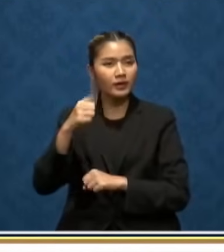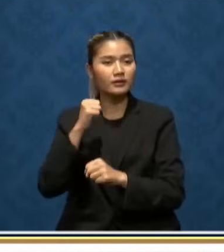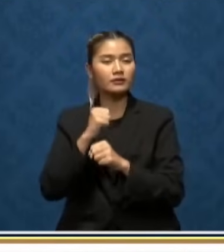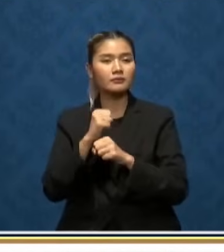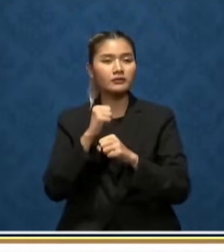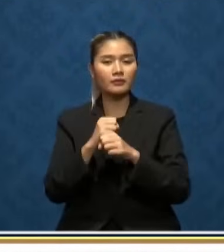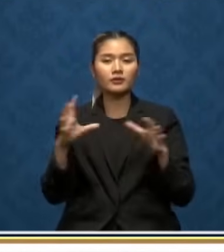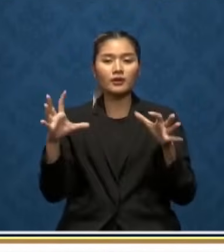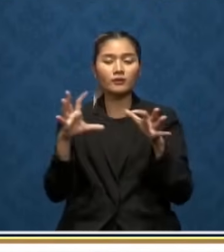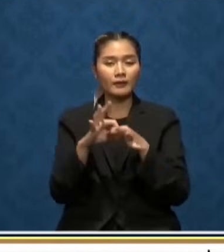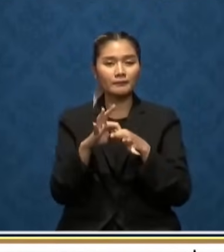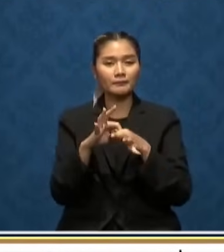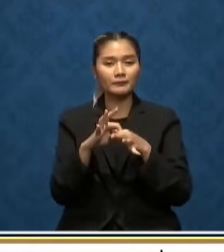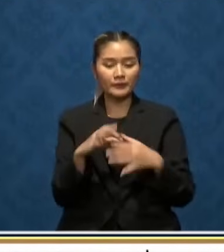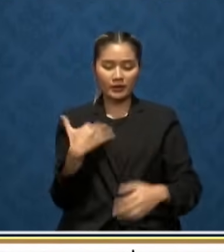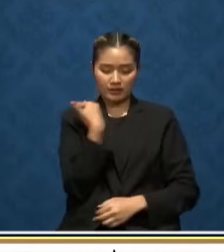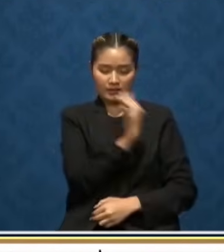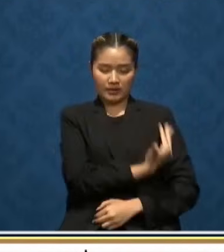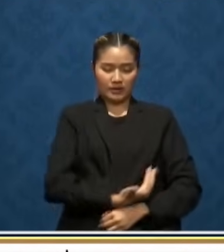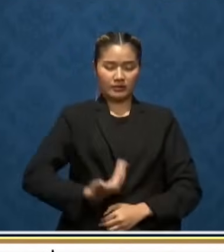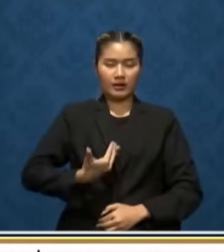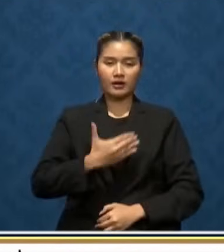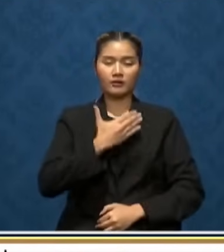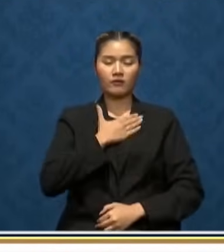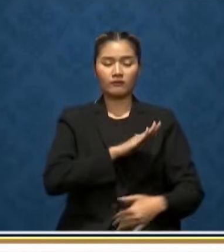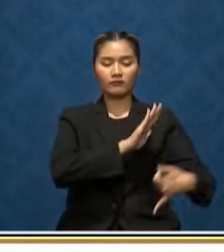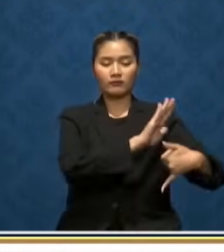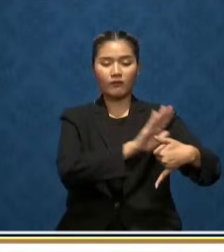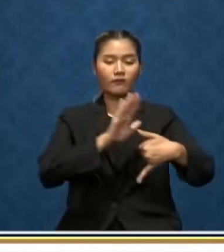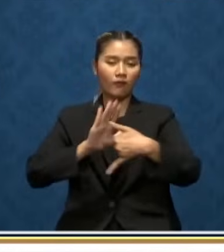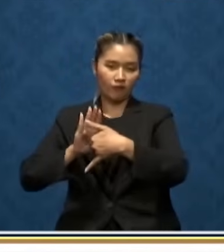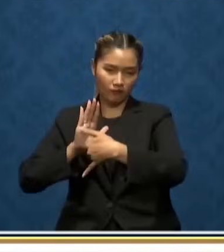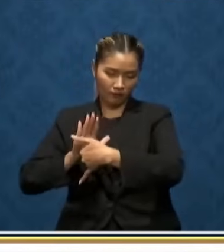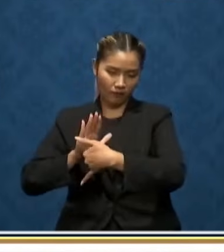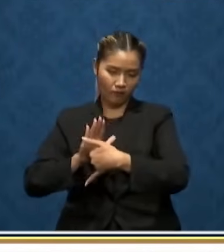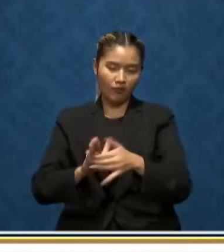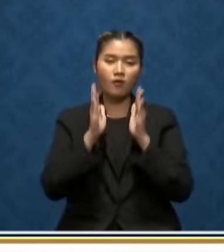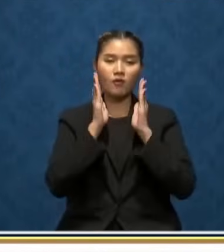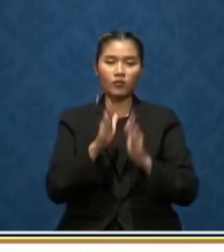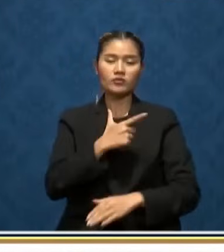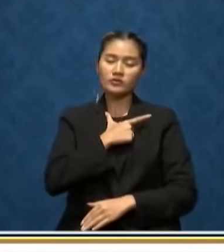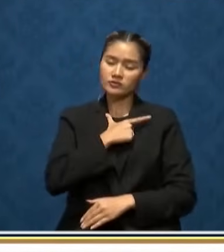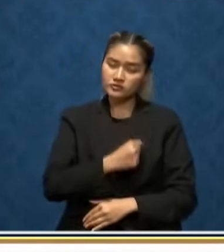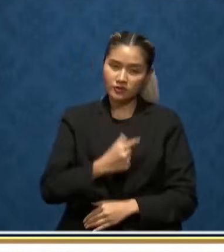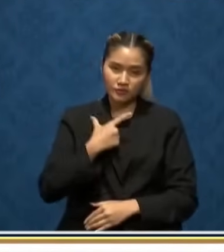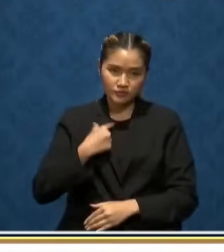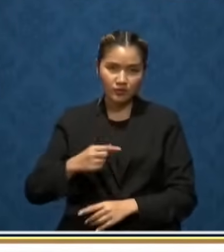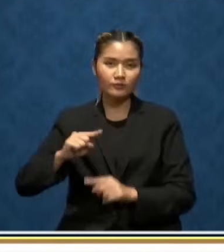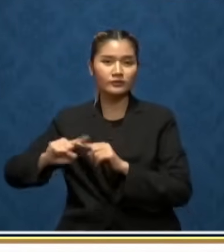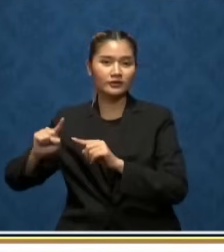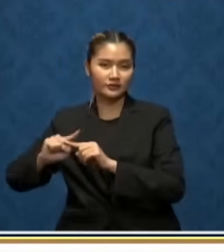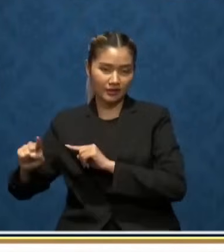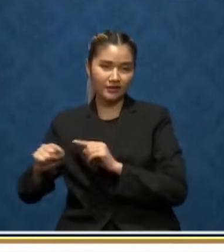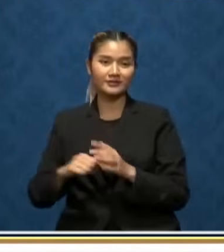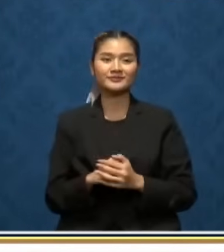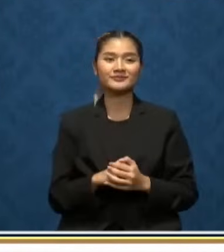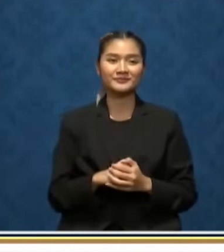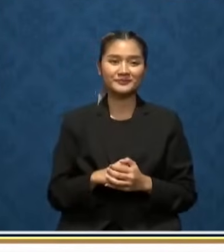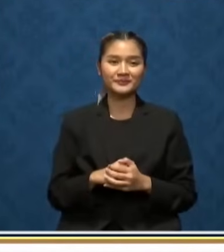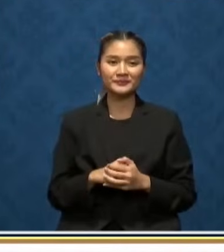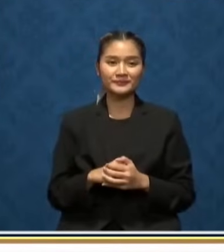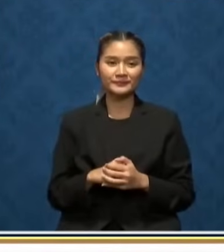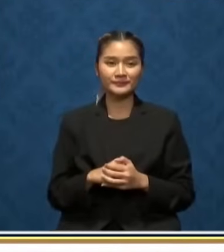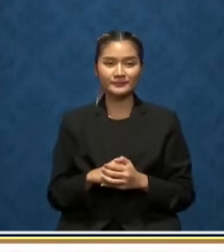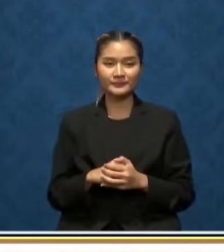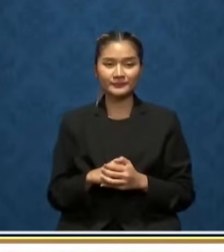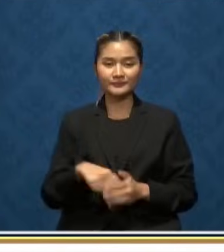นุษย์ที่ชอบเรื่องเซ็กส์กับเรื่องความรุนแรงมันเป็นชูรสมันน่าดูแต่ท่านทั้งหล